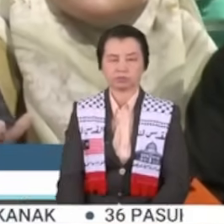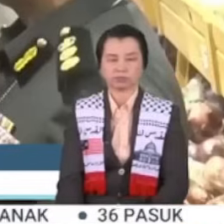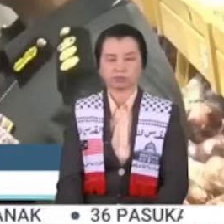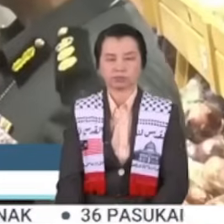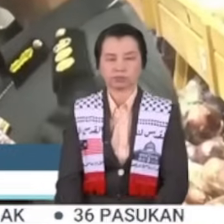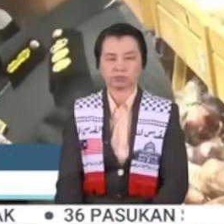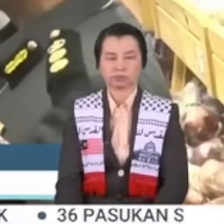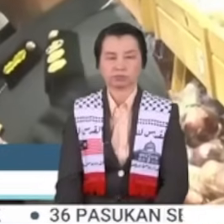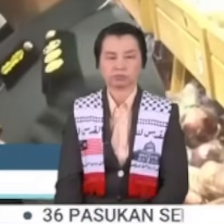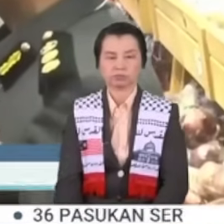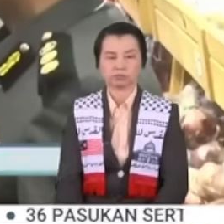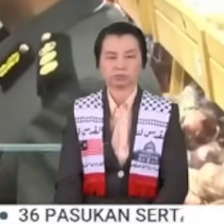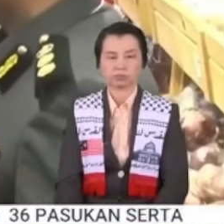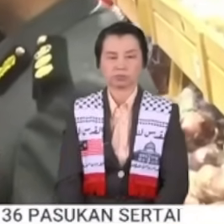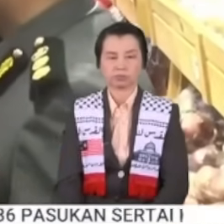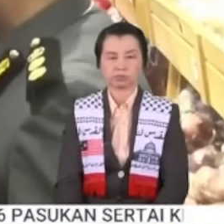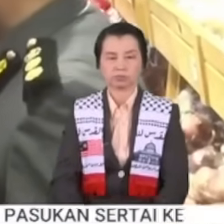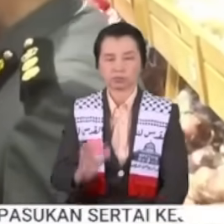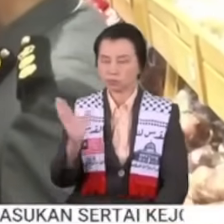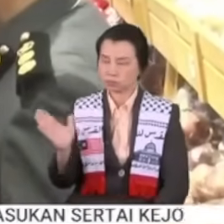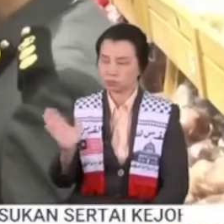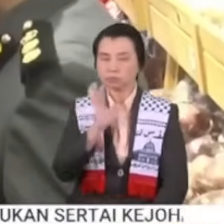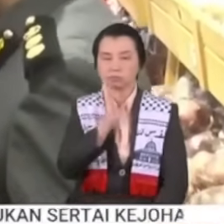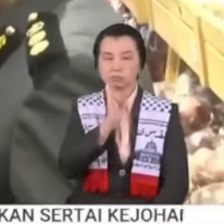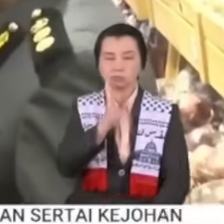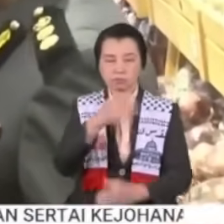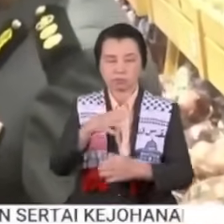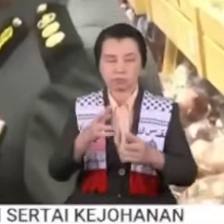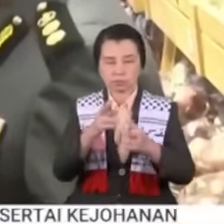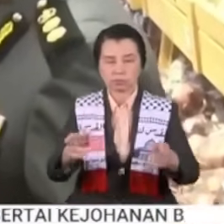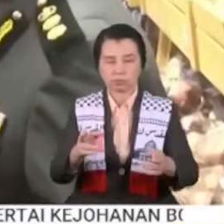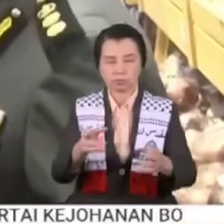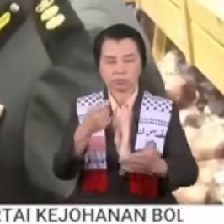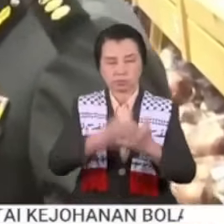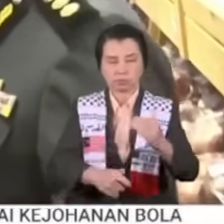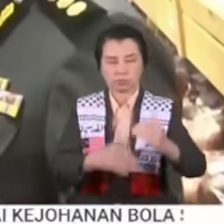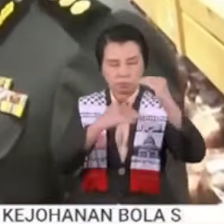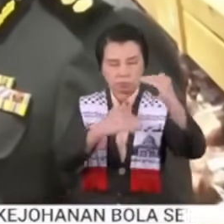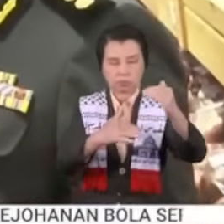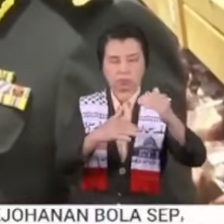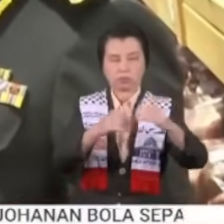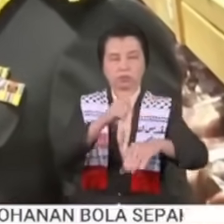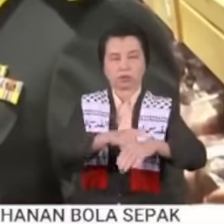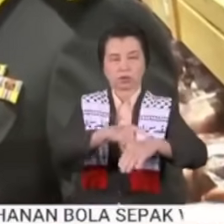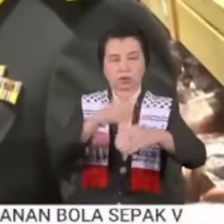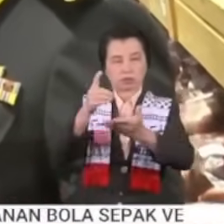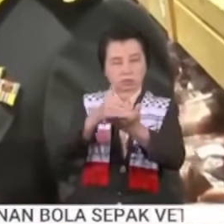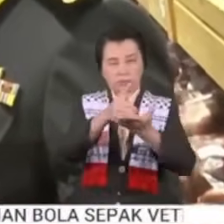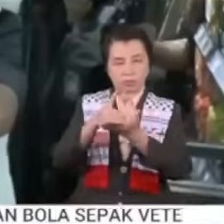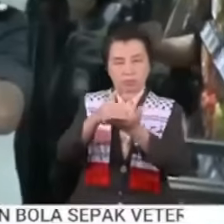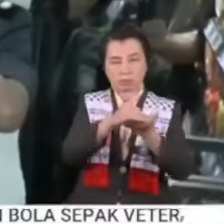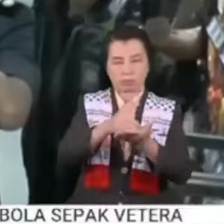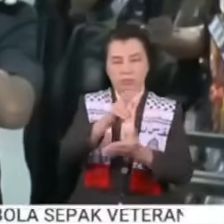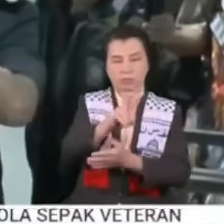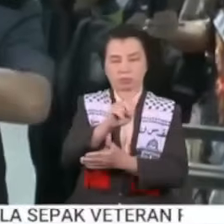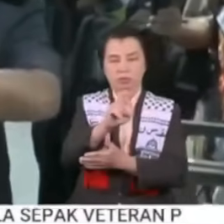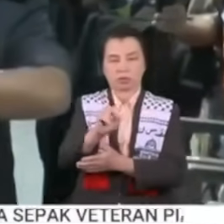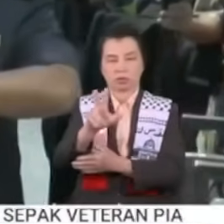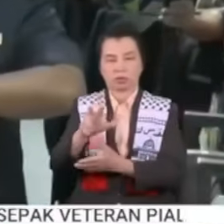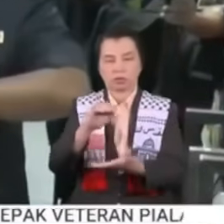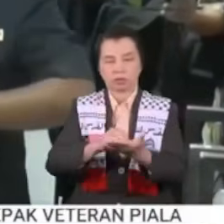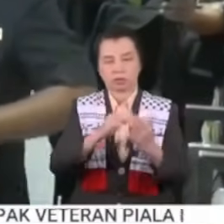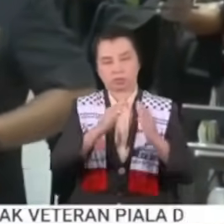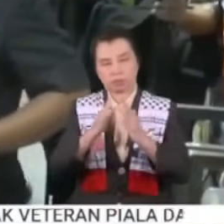Melaka ni beliau menyatakan demikian selepas pelancaran skim harga maksimum musim perayaan di pavali 2023 di